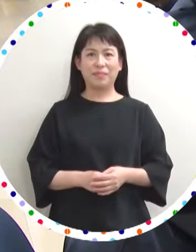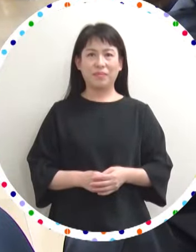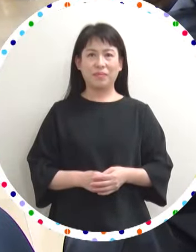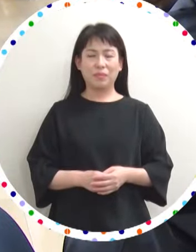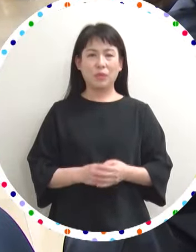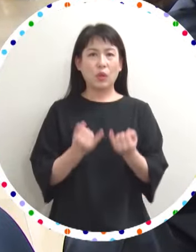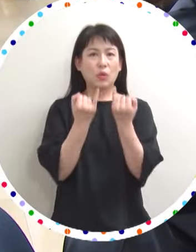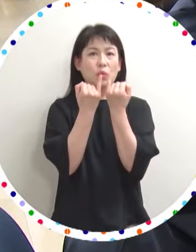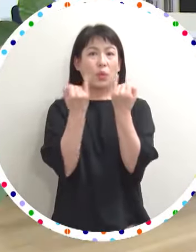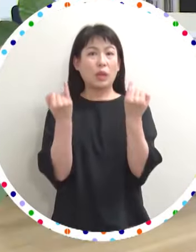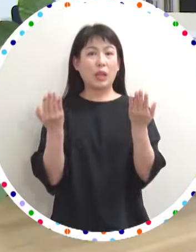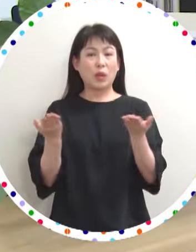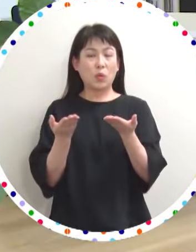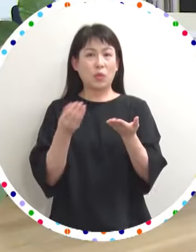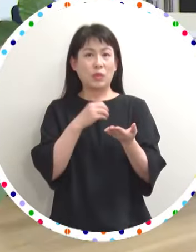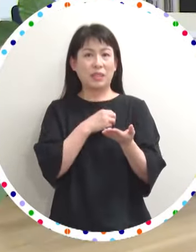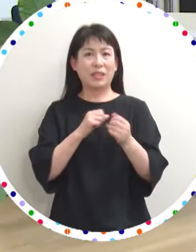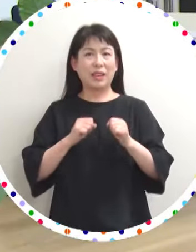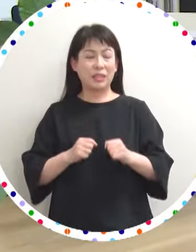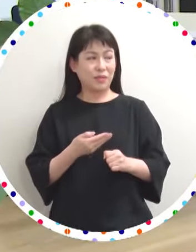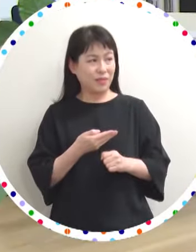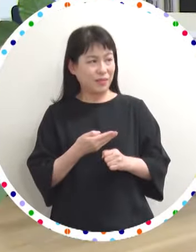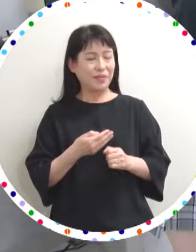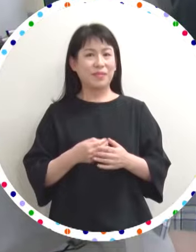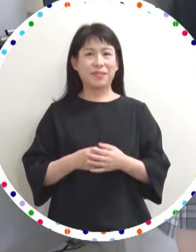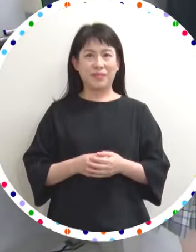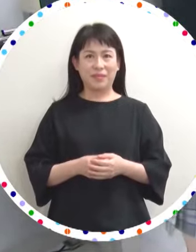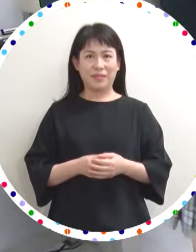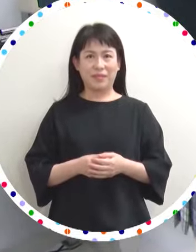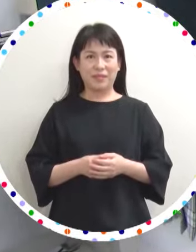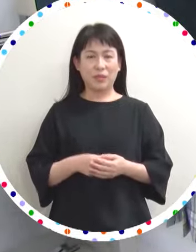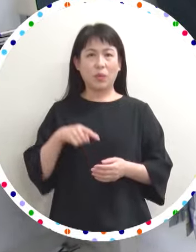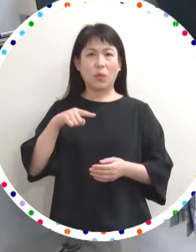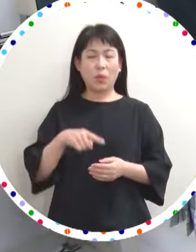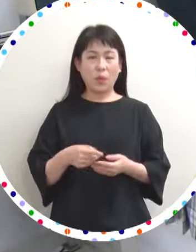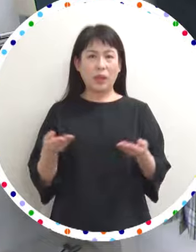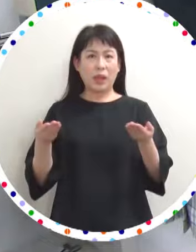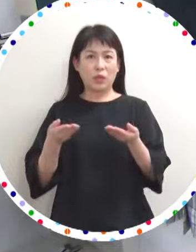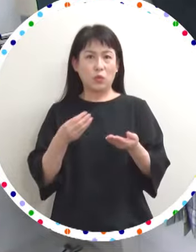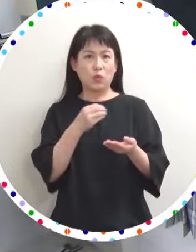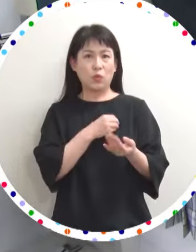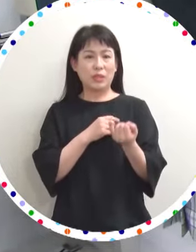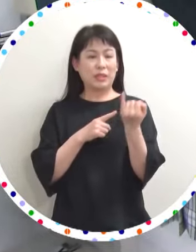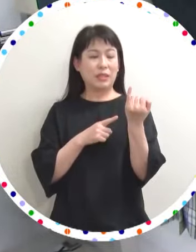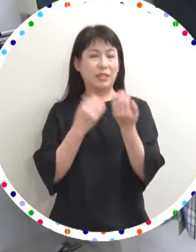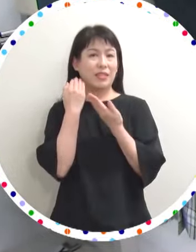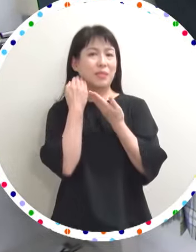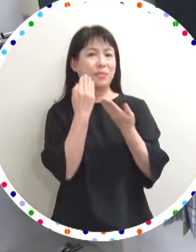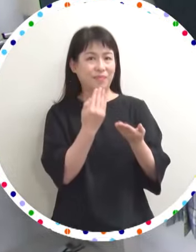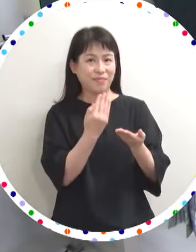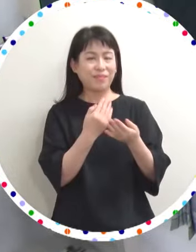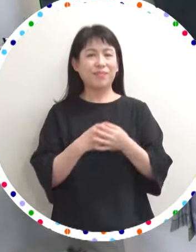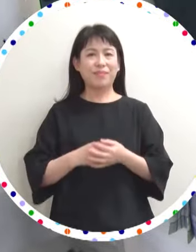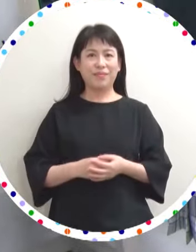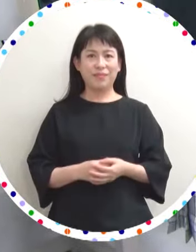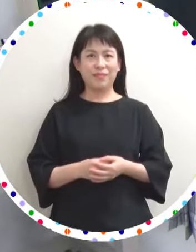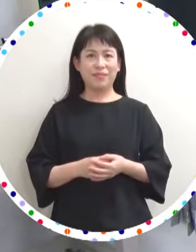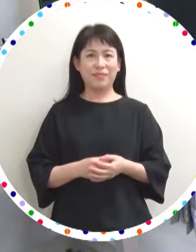女性社員の方いらっしゃいますね。加藤聖光で働く女性社員の方にお話を伺い